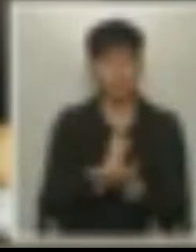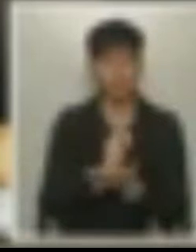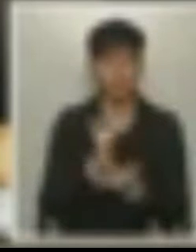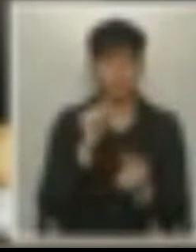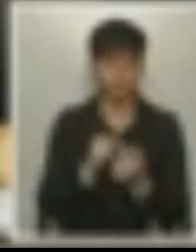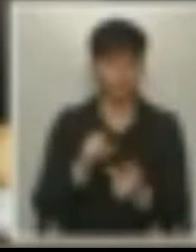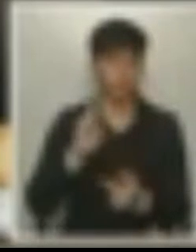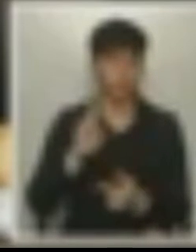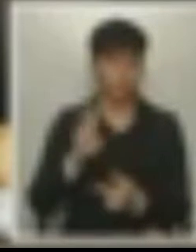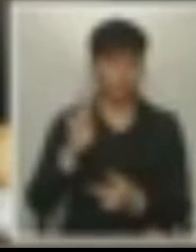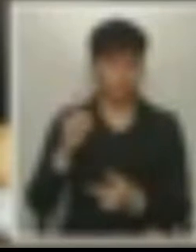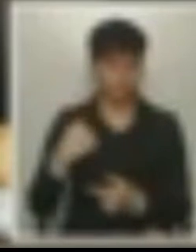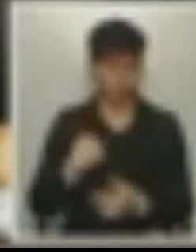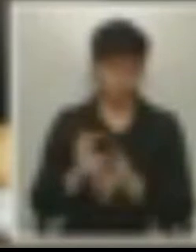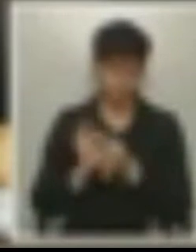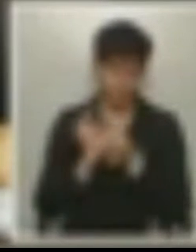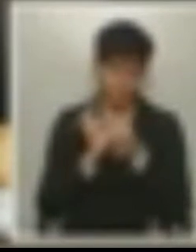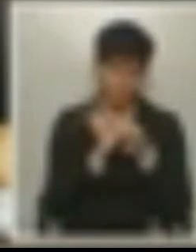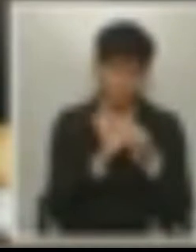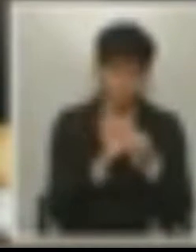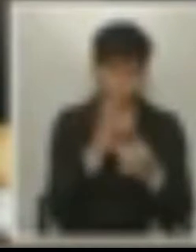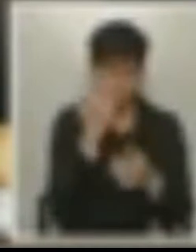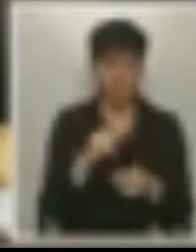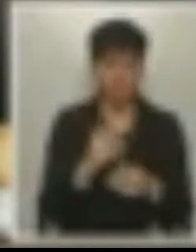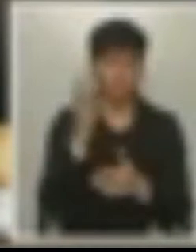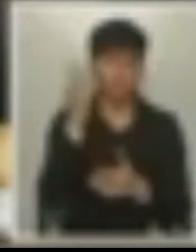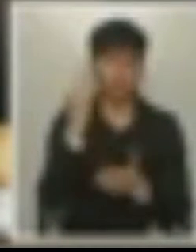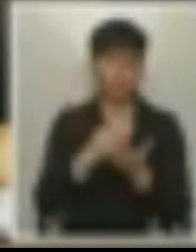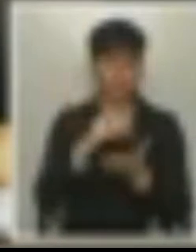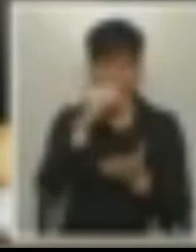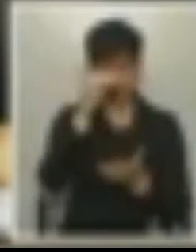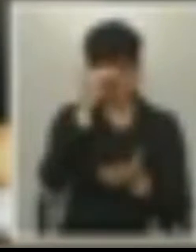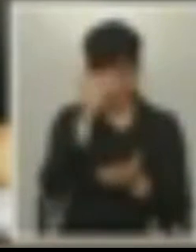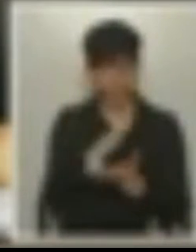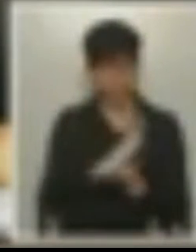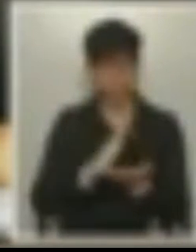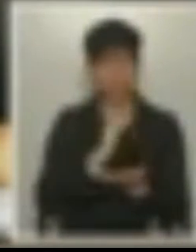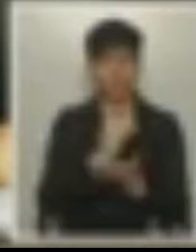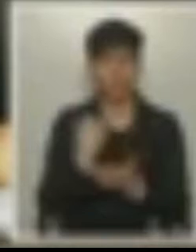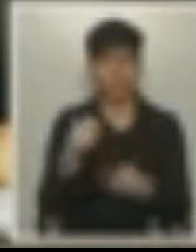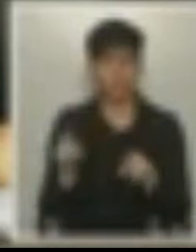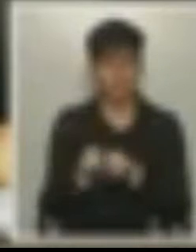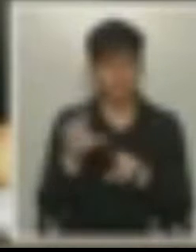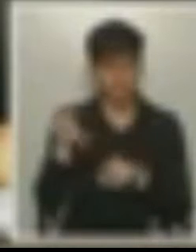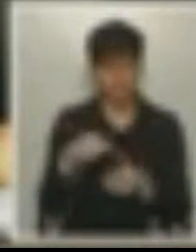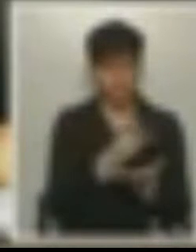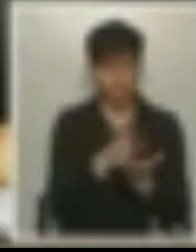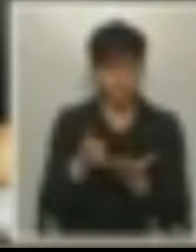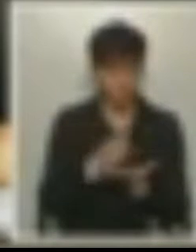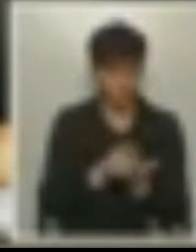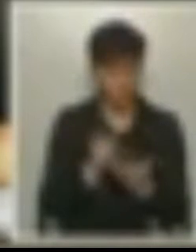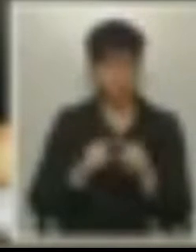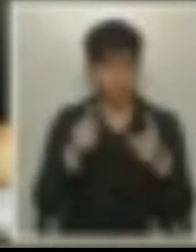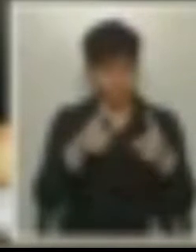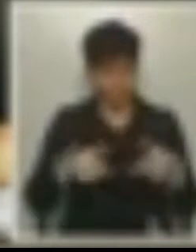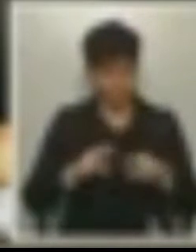สถาบันพระปกเกล้าค่อนข้างมากนะครับตั้งแต่สมัยเป็นนักศึกษานะครับก็มีโอกาสใช้งานวิชาการของสถาบันพระปกเกล้ามาอย่างต่อเนื่องอาจ